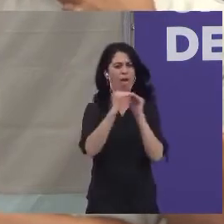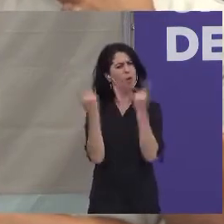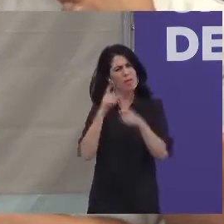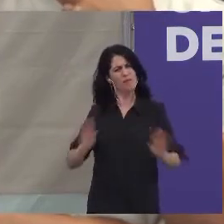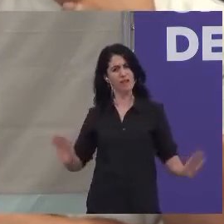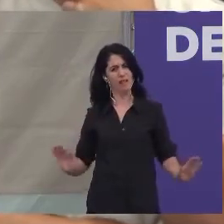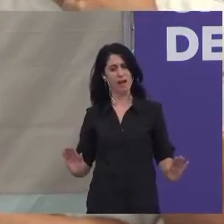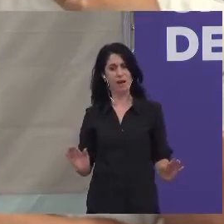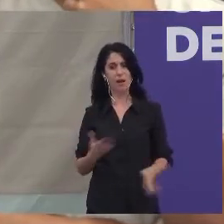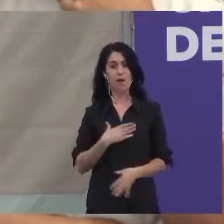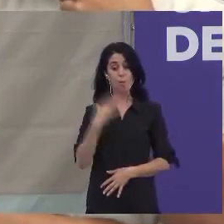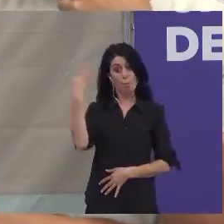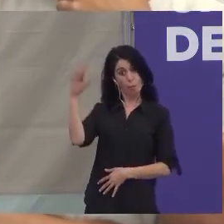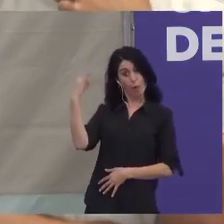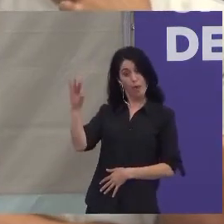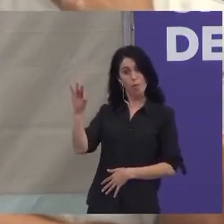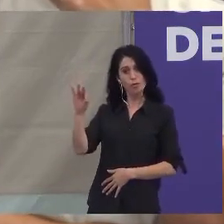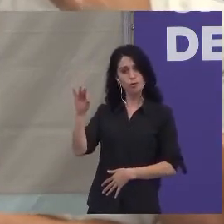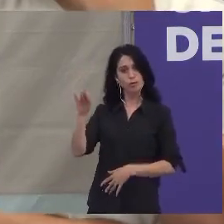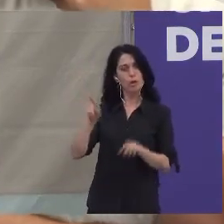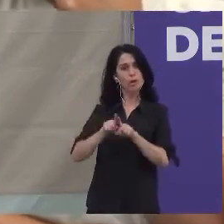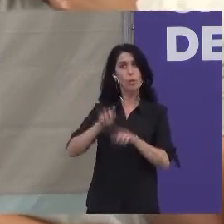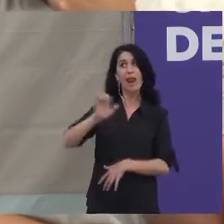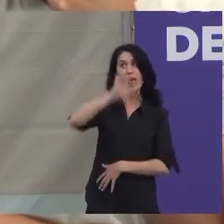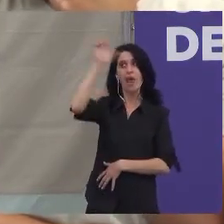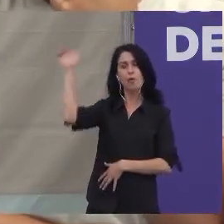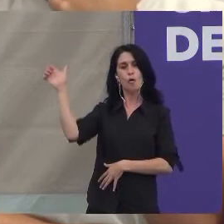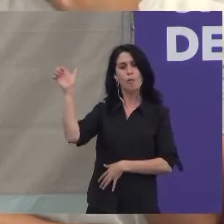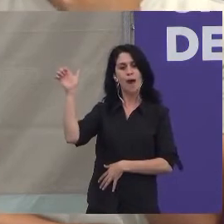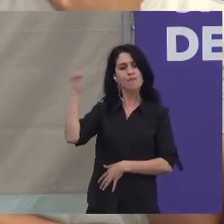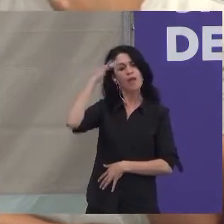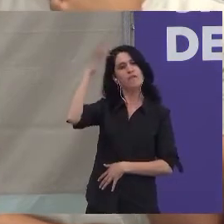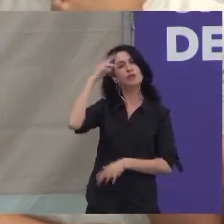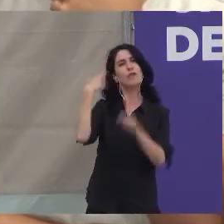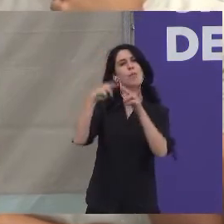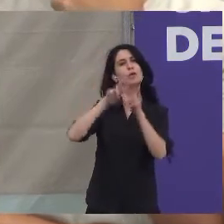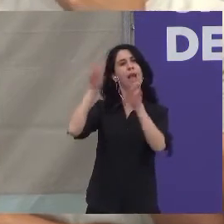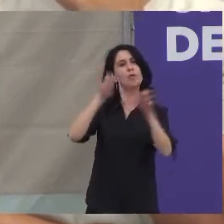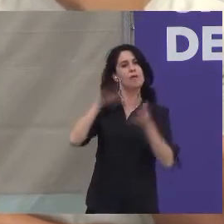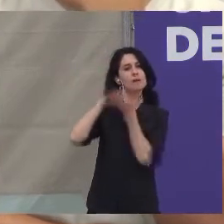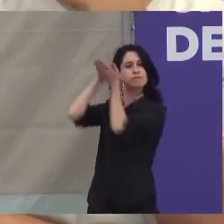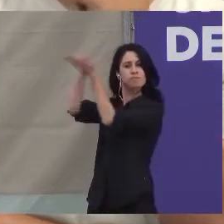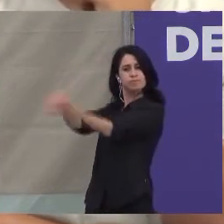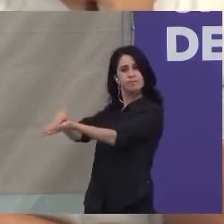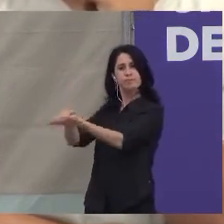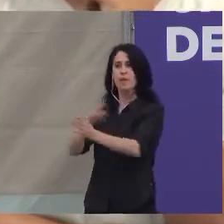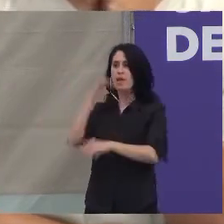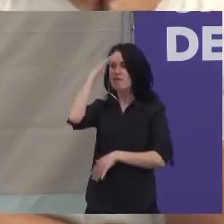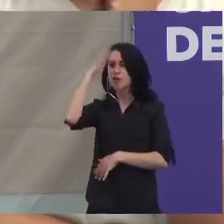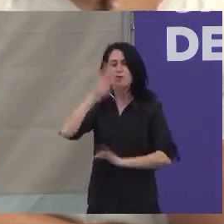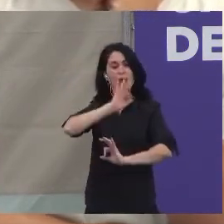Podem va dur a Europa nous principis polítics, nous principis organitzatius.